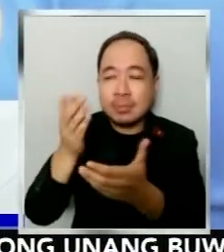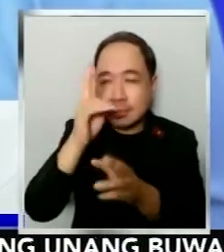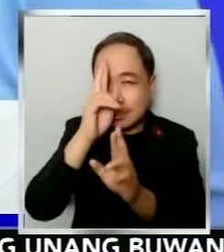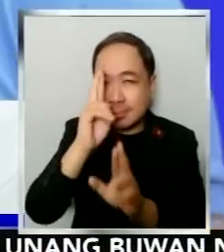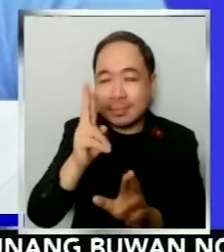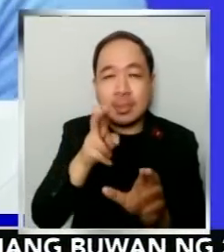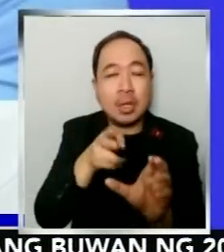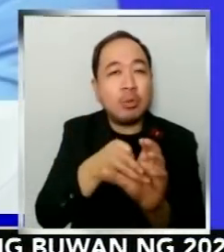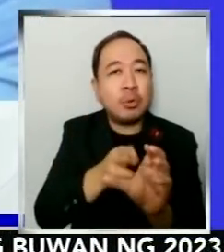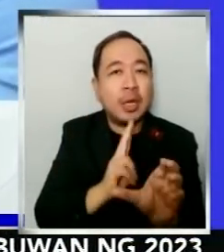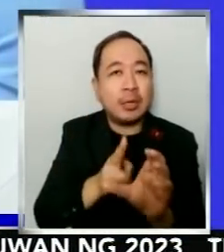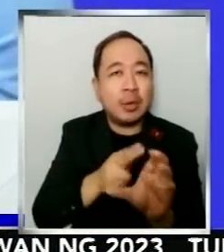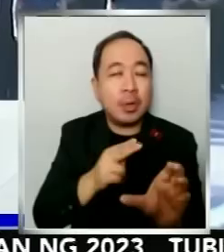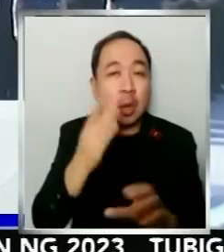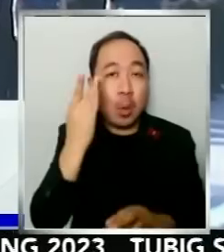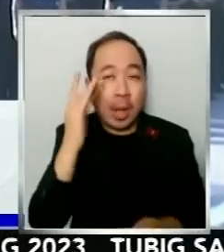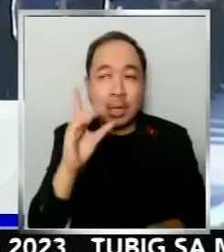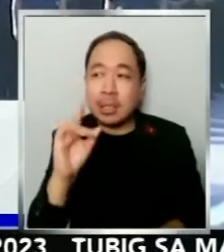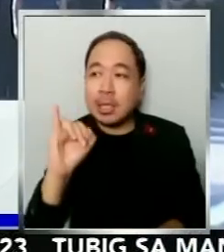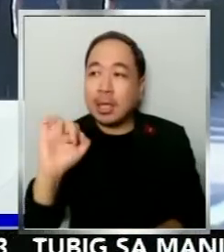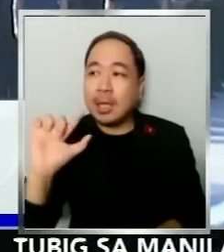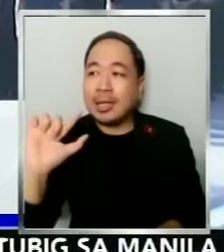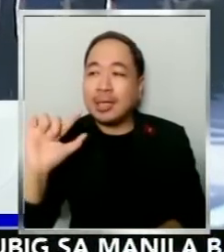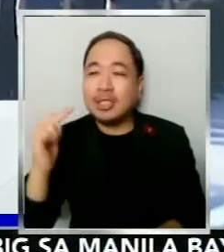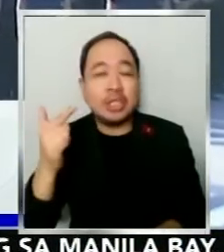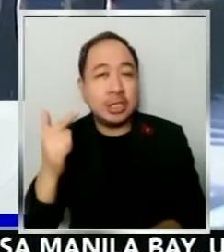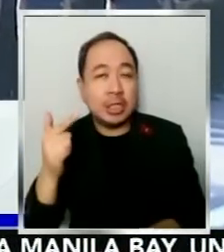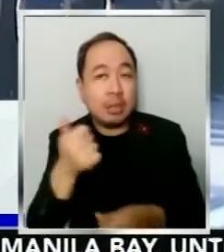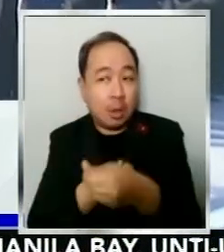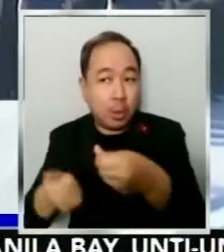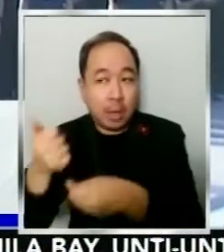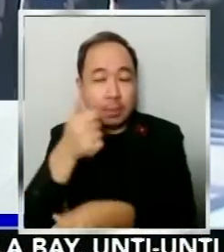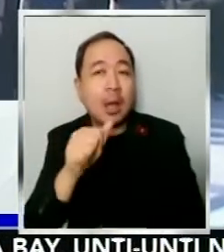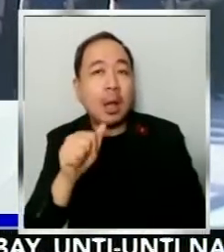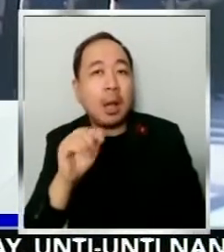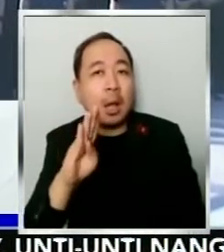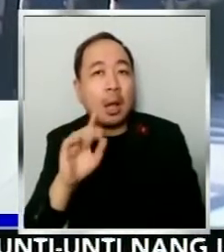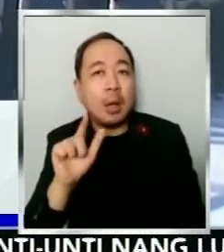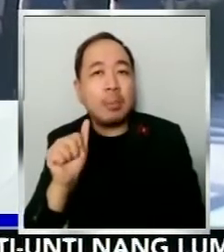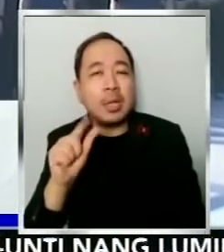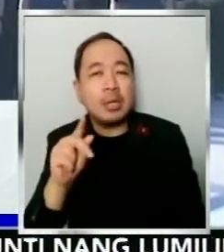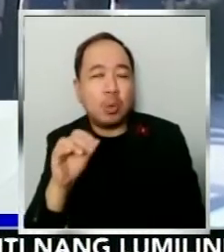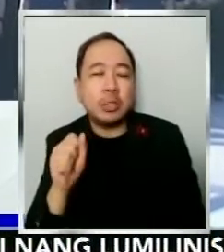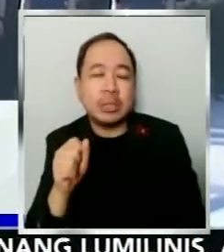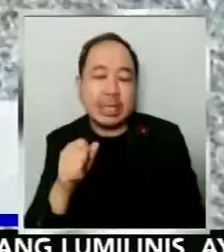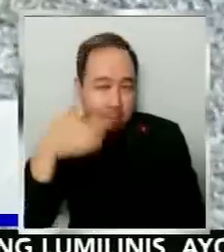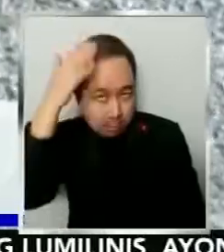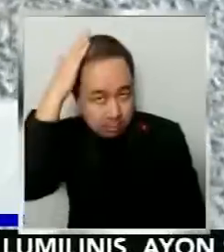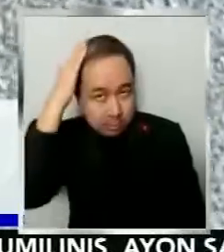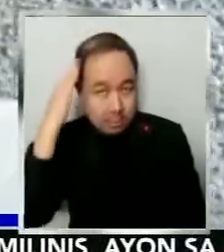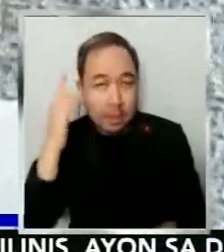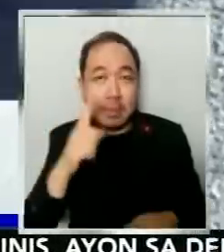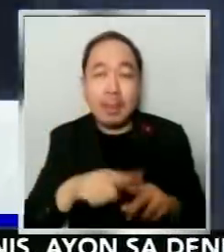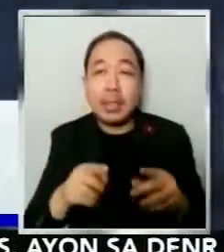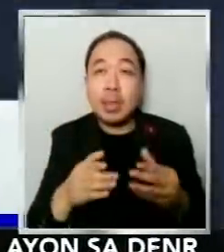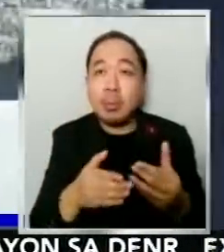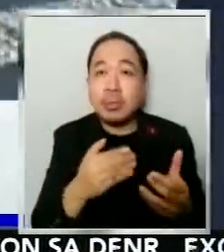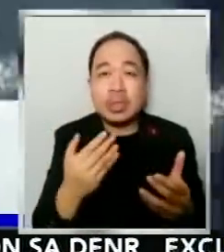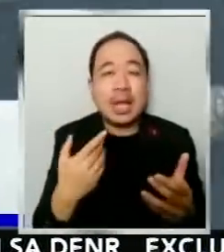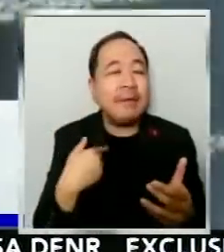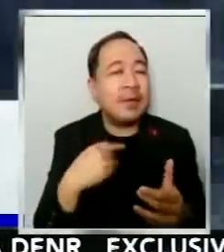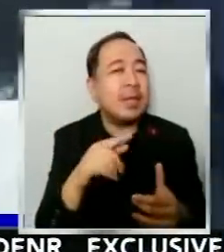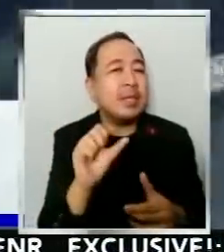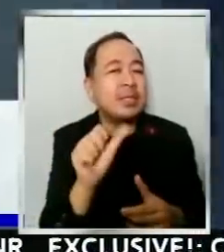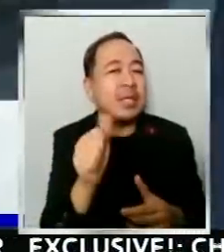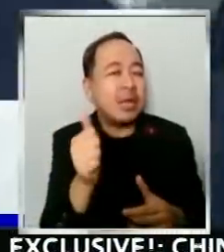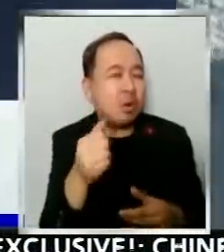DILG Secretary Benher Abalos. Pero ang tunay na target nitong di bababa sa 10 opisyal na sangkot umano sa illegal na droga, hindi pa